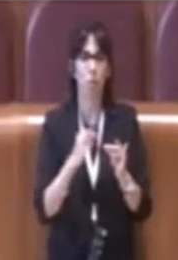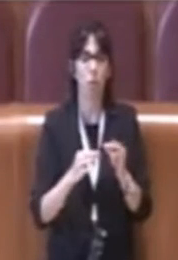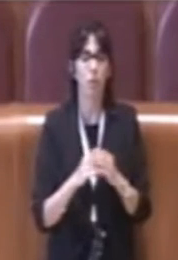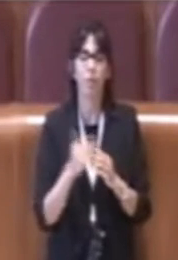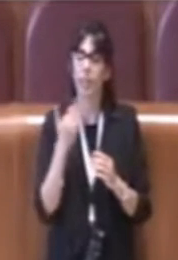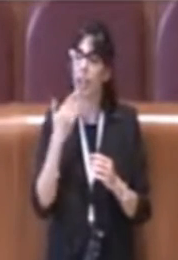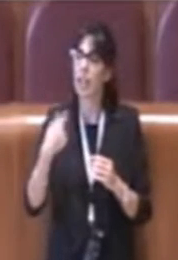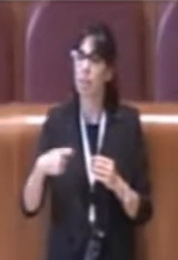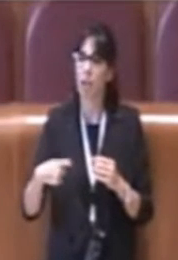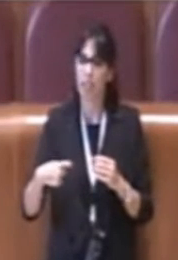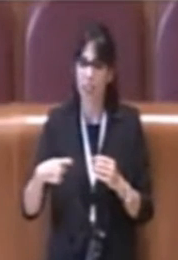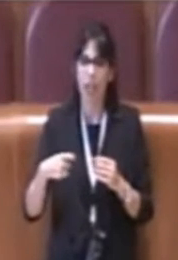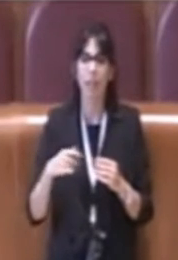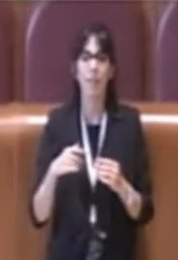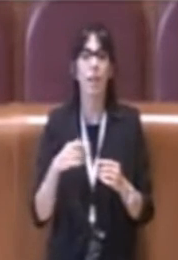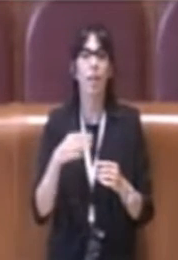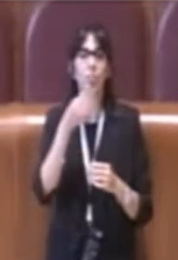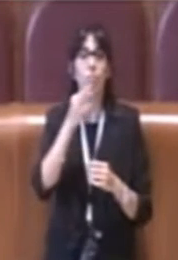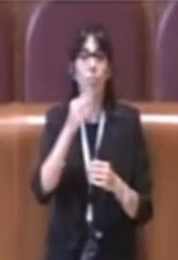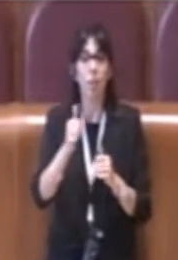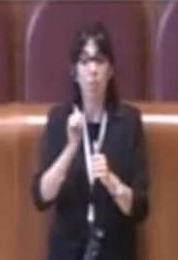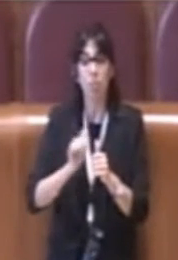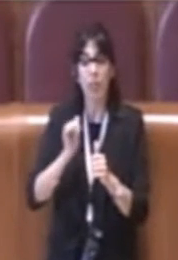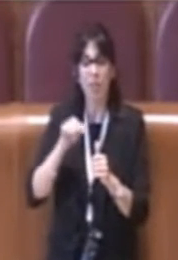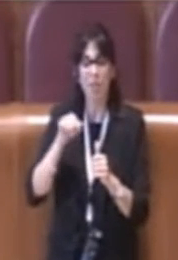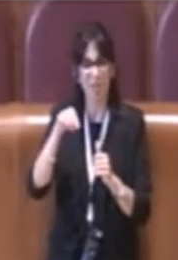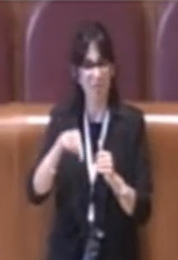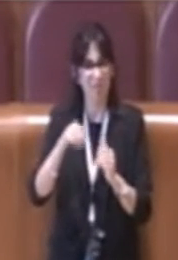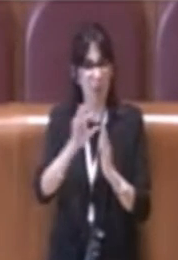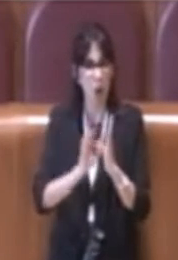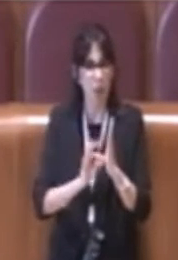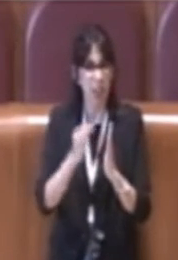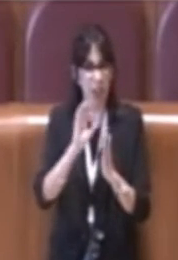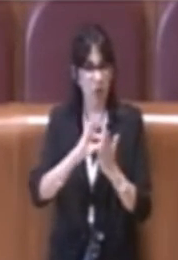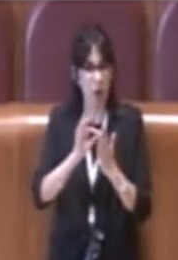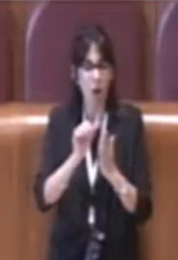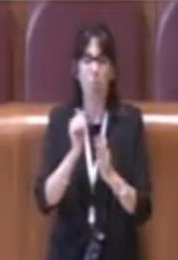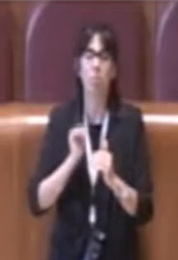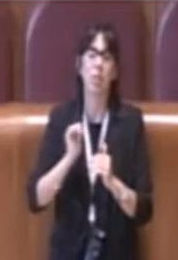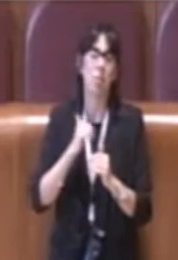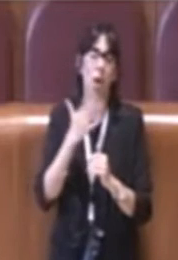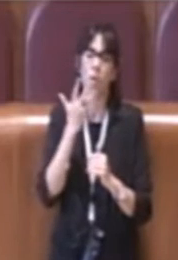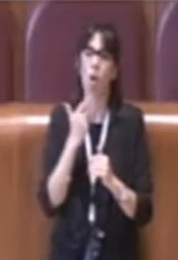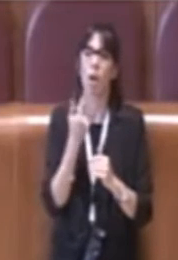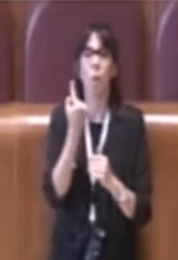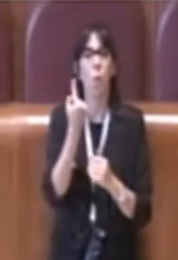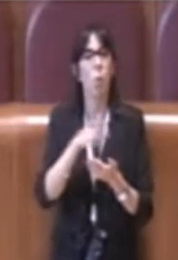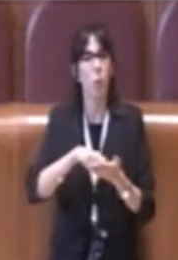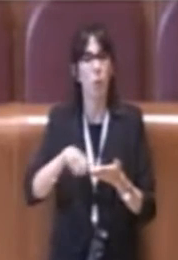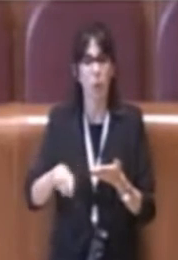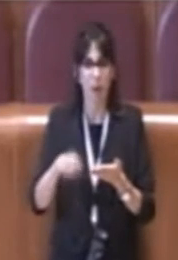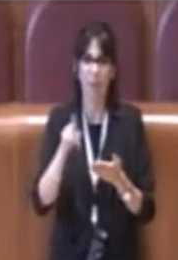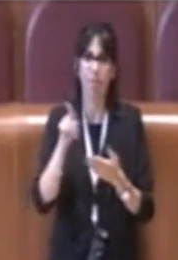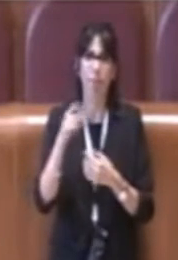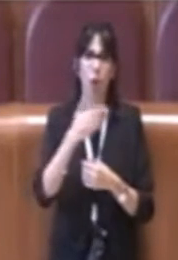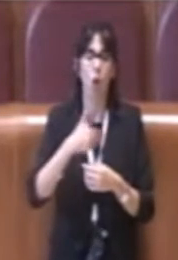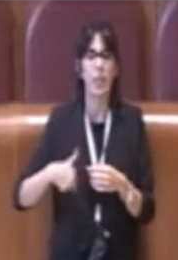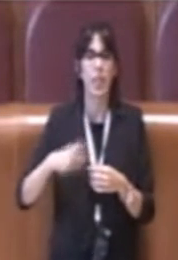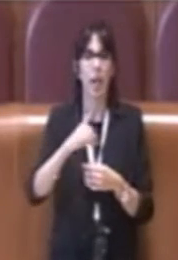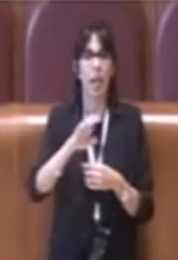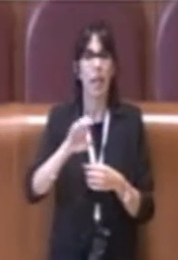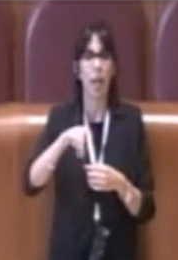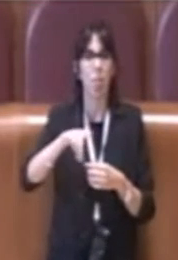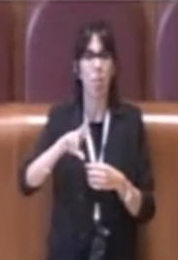Grazie Presidente, prima di intervenire sull'ordine del giorno vorrei fare una breve precisazione per il consigliere De Priamo che